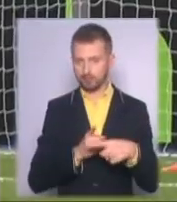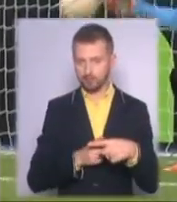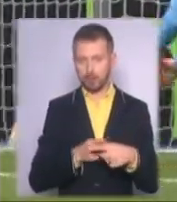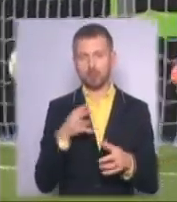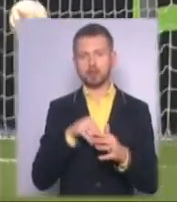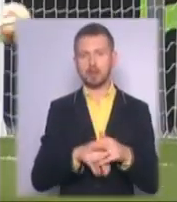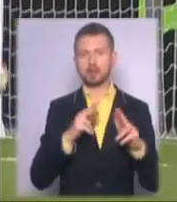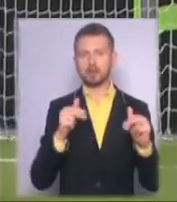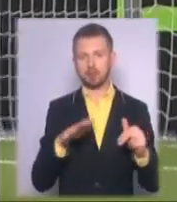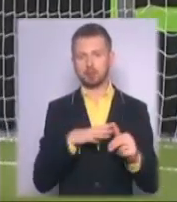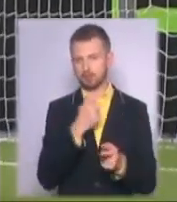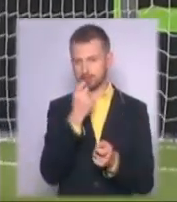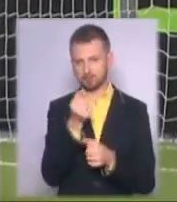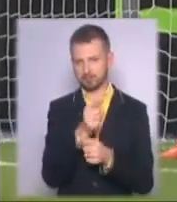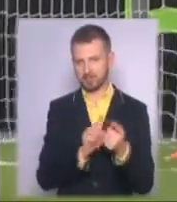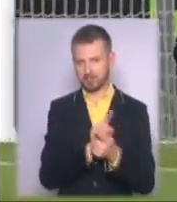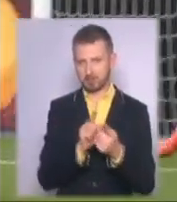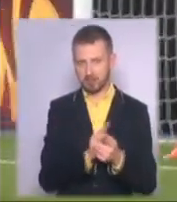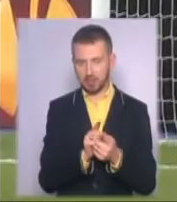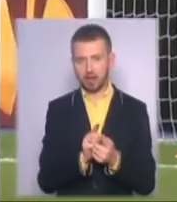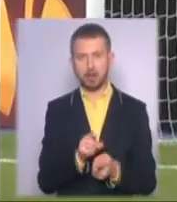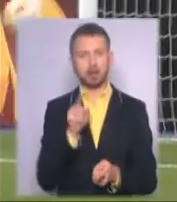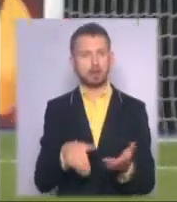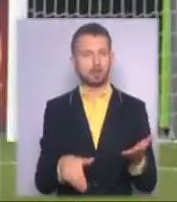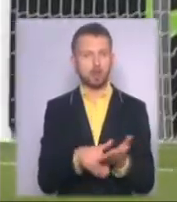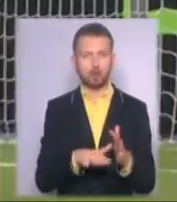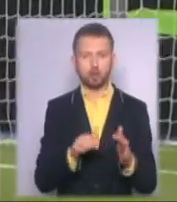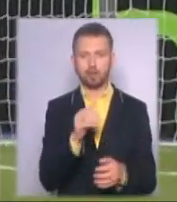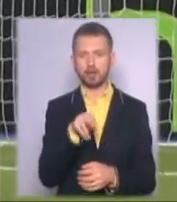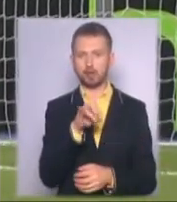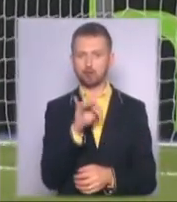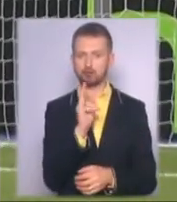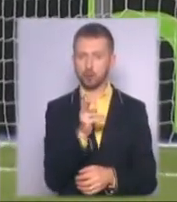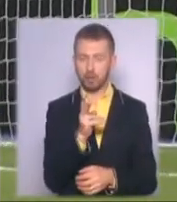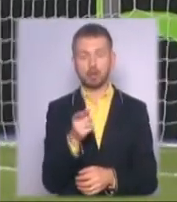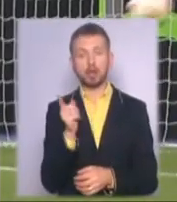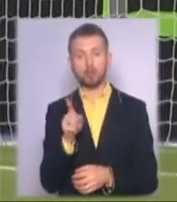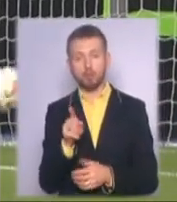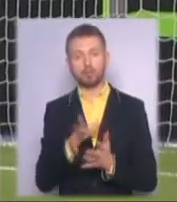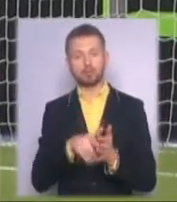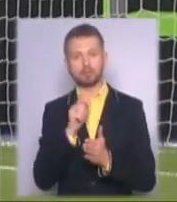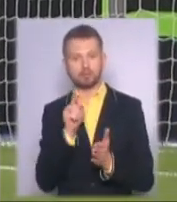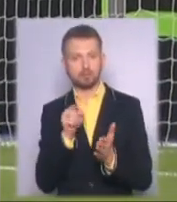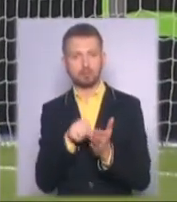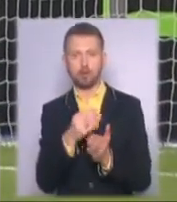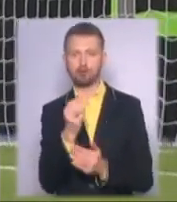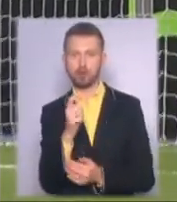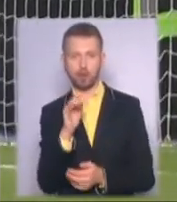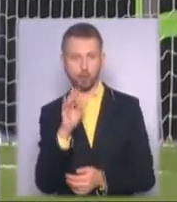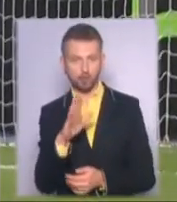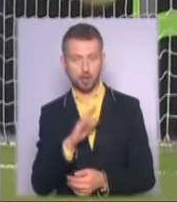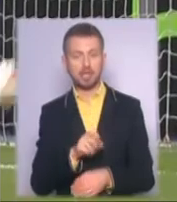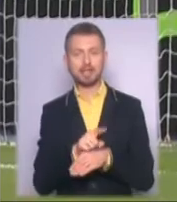складі Дніпра відбулися мінімальні зміни. Їм не допоможе Федорчук, натомість до заявки потрапив Шахов.